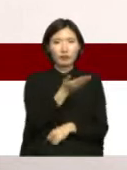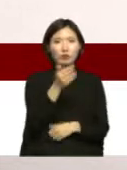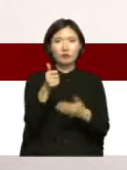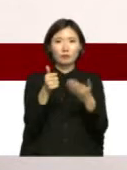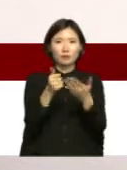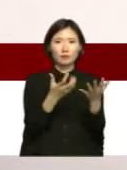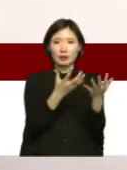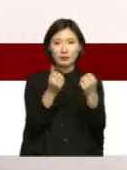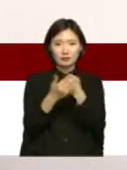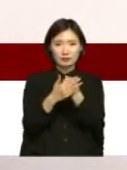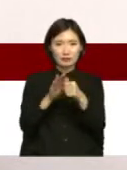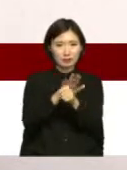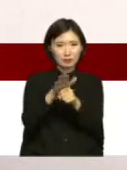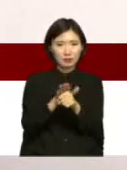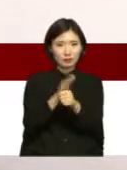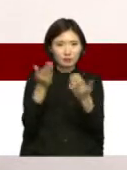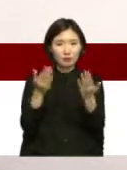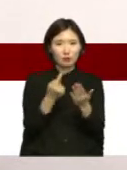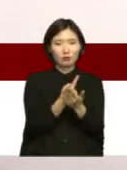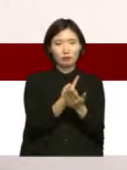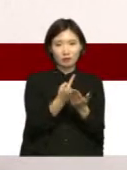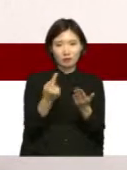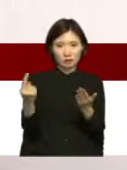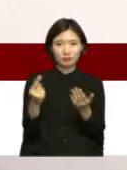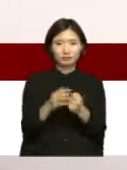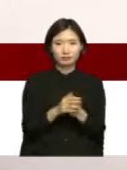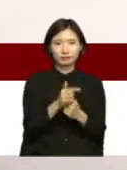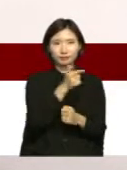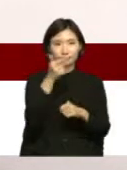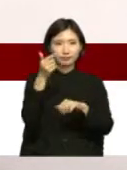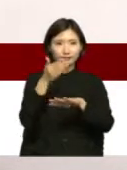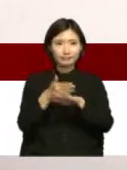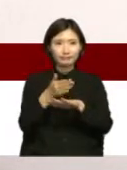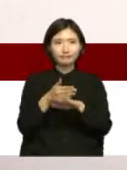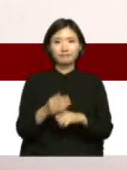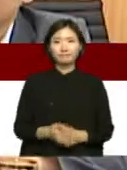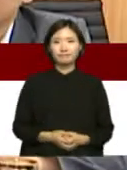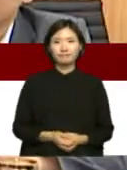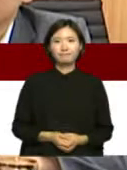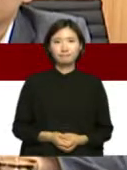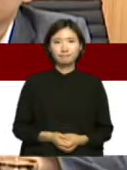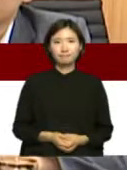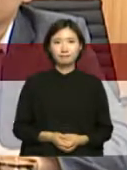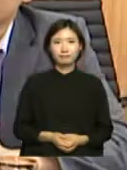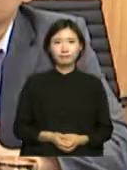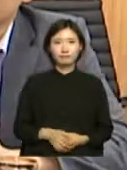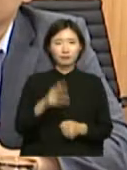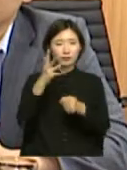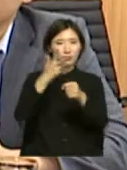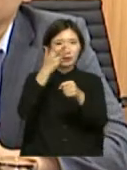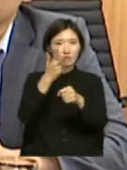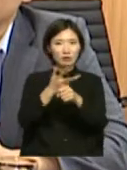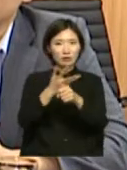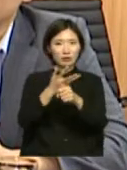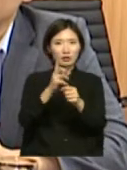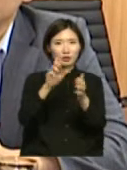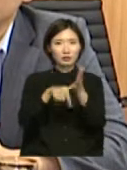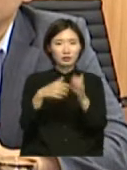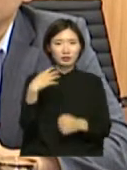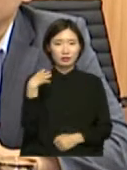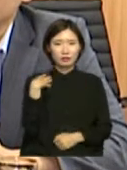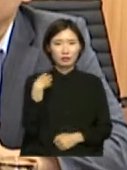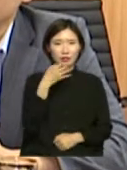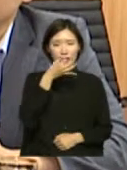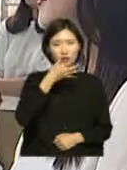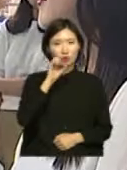여러분들한테 많은 사랑을 받고 떠나게 돼서 너무너무 감사합니다. 지난 8년의 임기, 힘들고 어려울